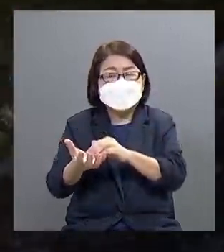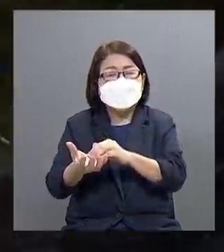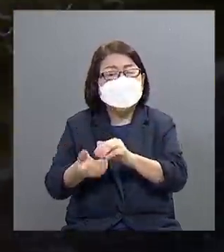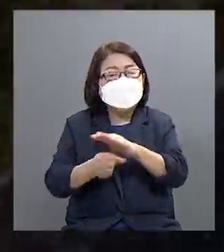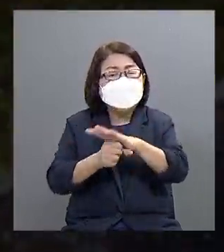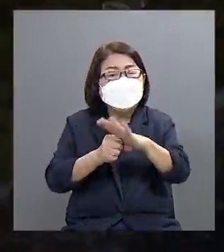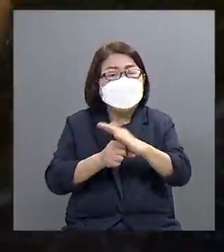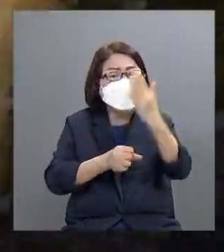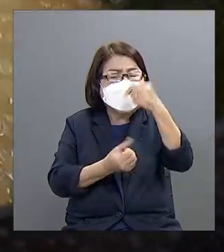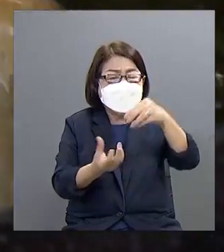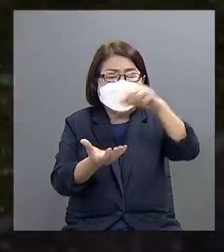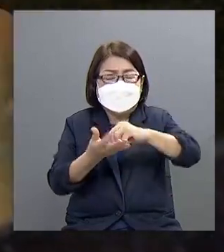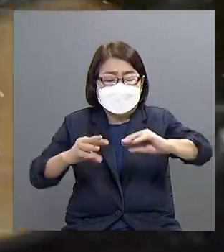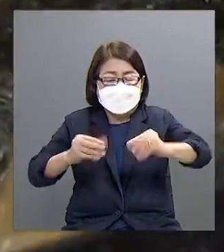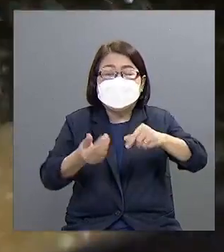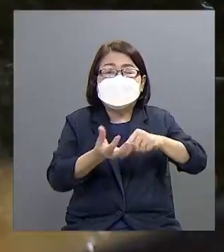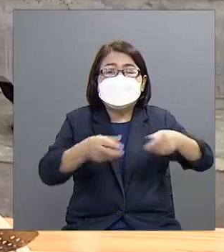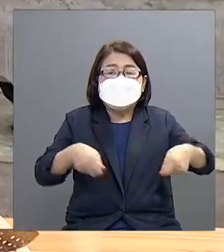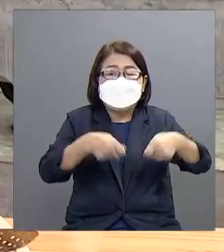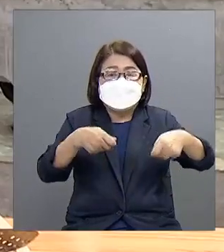ทอดเพื่อต้องการให้แป้งกรอบขึ้นค่ะ